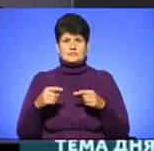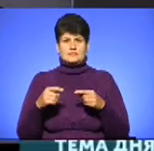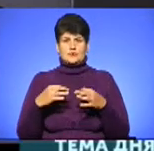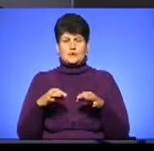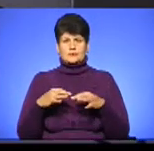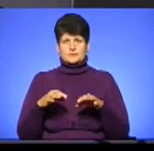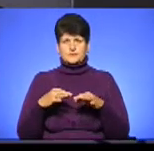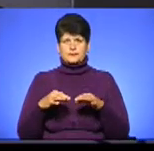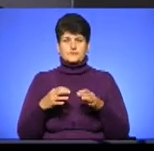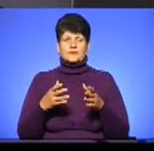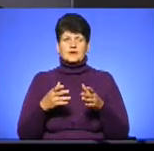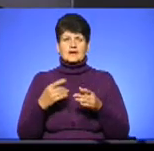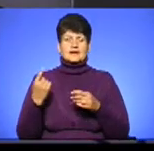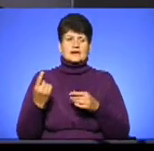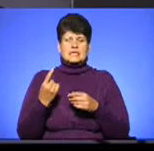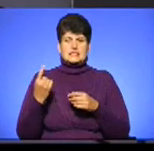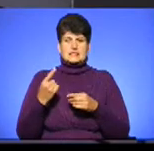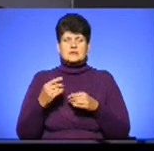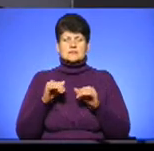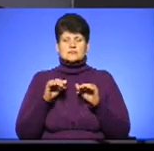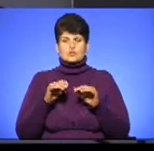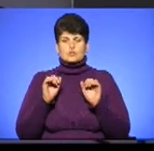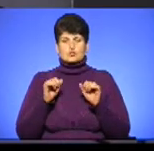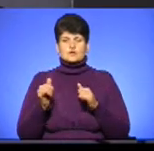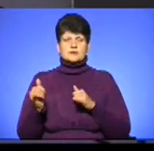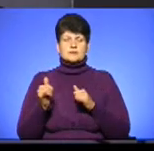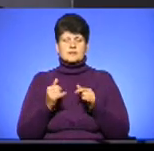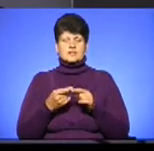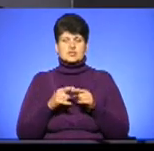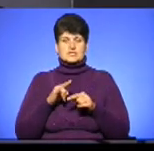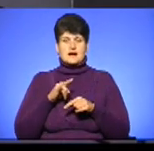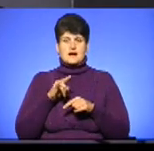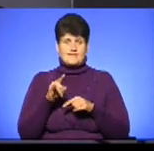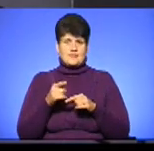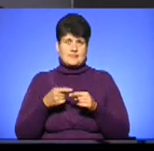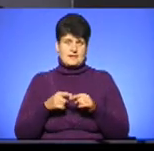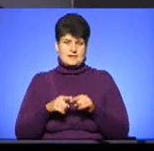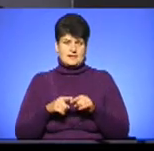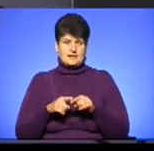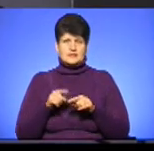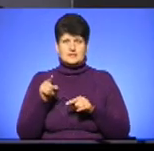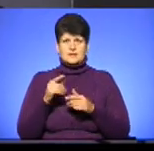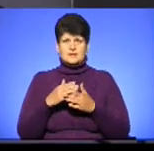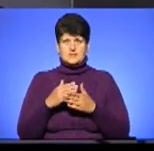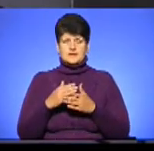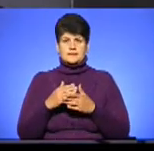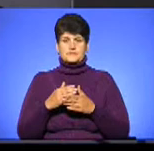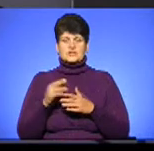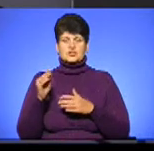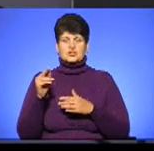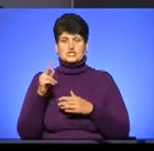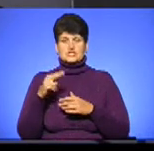шумовими саньми. Єдиний спосіб, що можуть забезпечити, це авіатехніка. От, значить, там є прилад системи GPS,